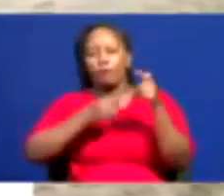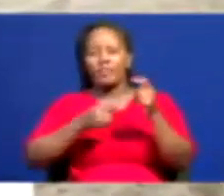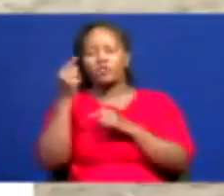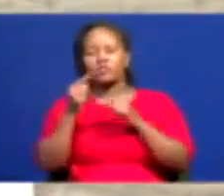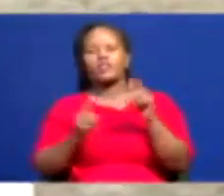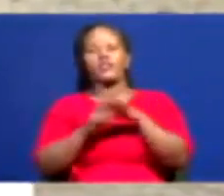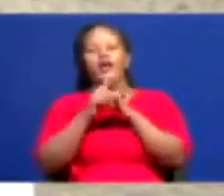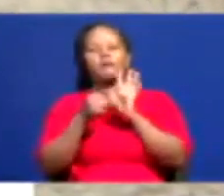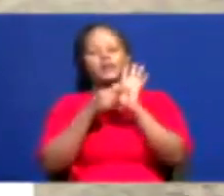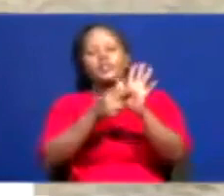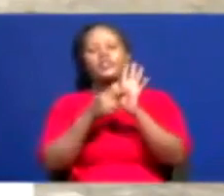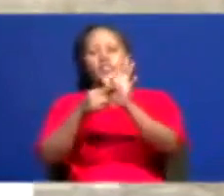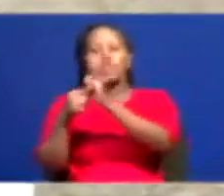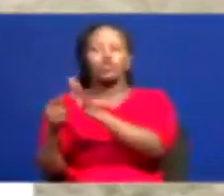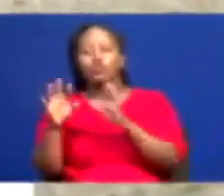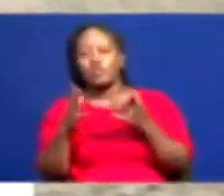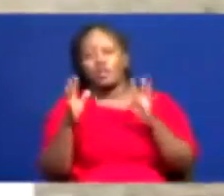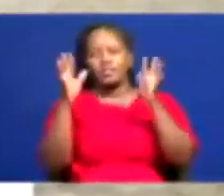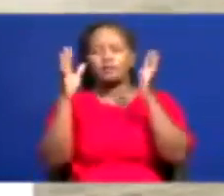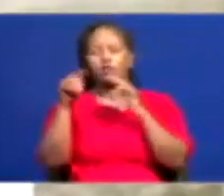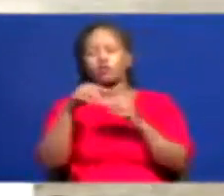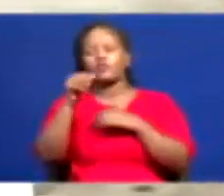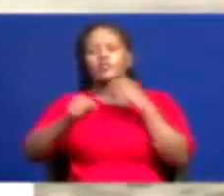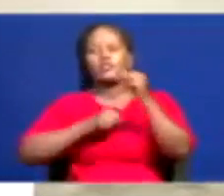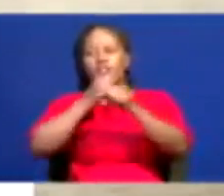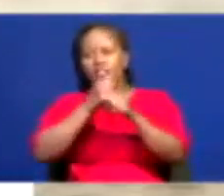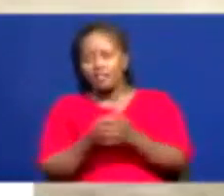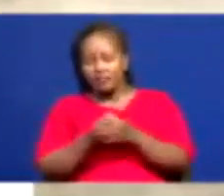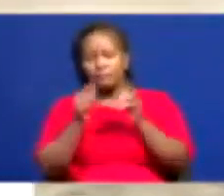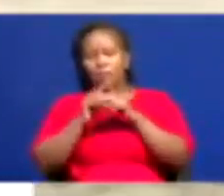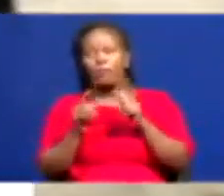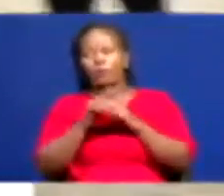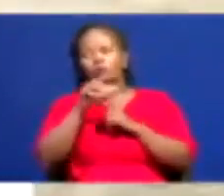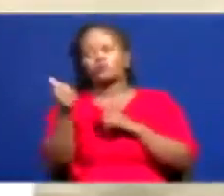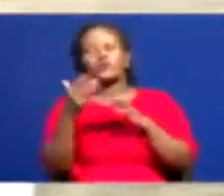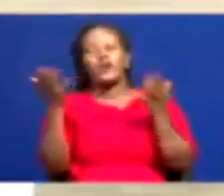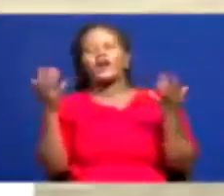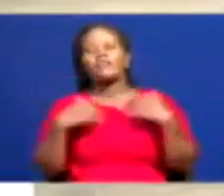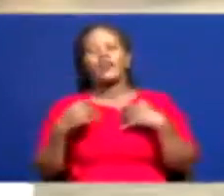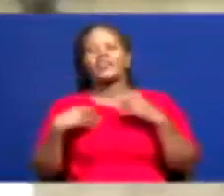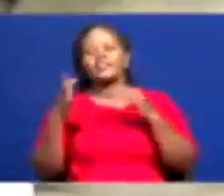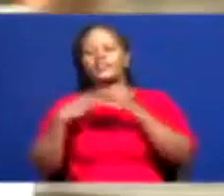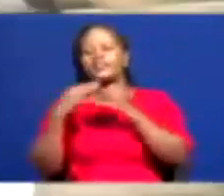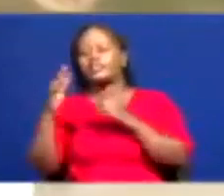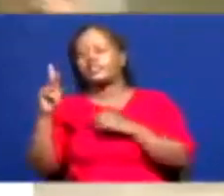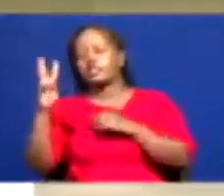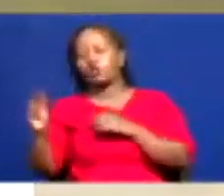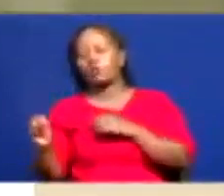ya maonesho katika tamasha la Shoton. Mbio za uvumilivu wa kilomita 8